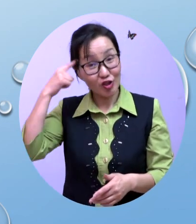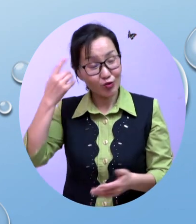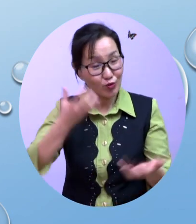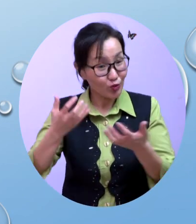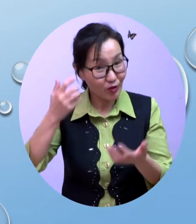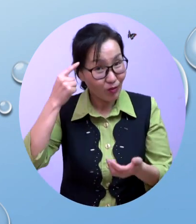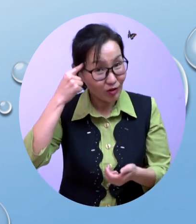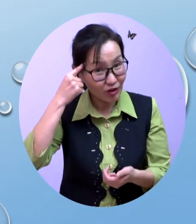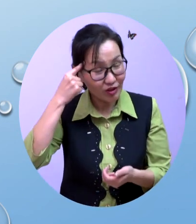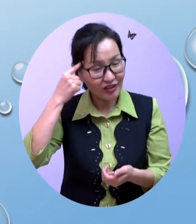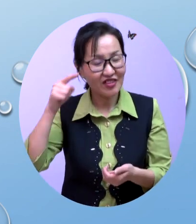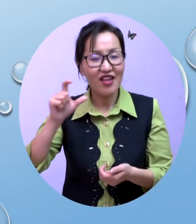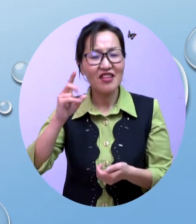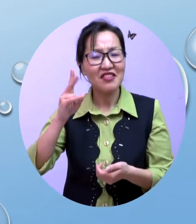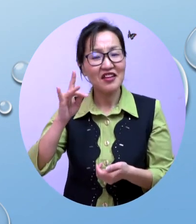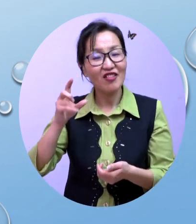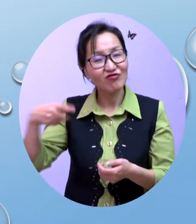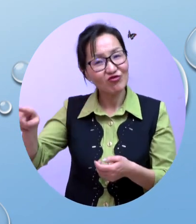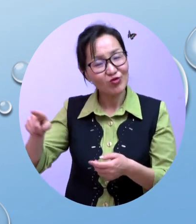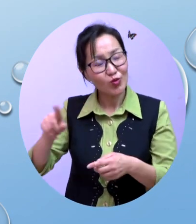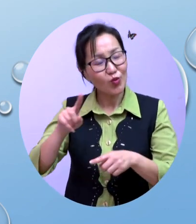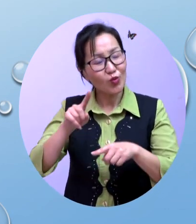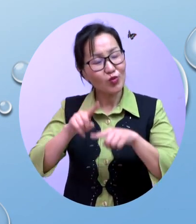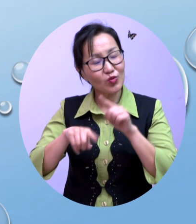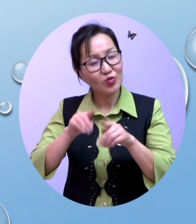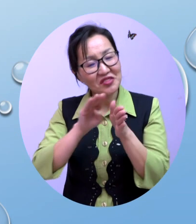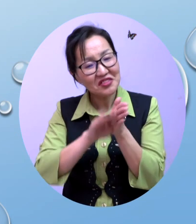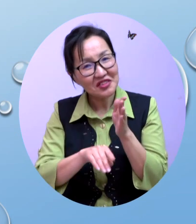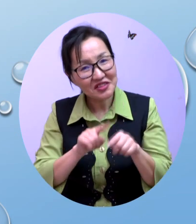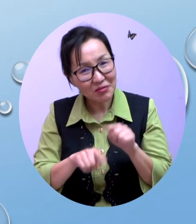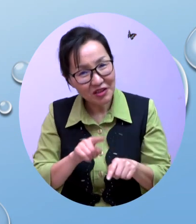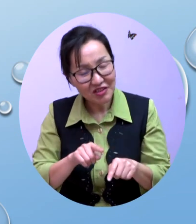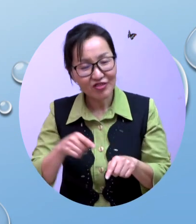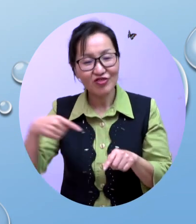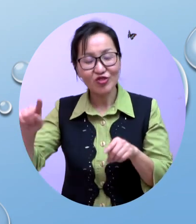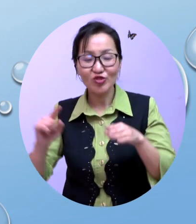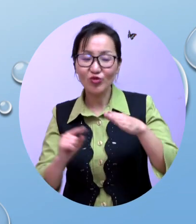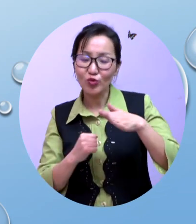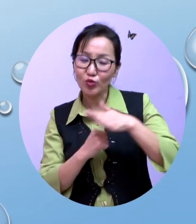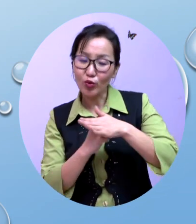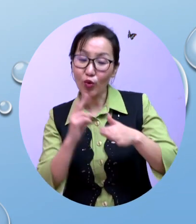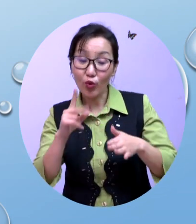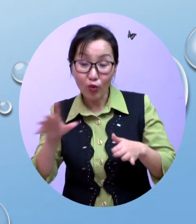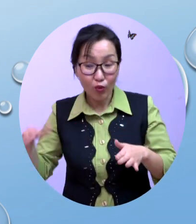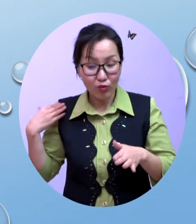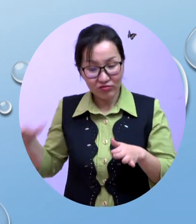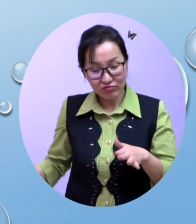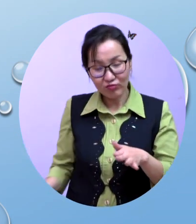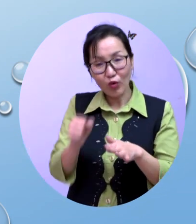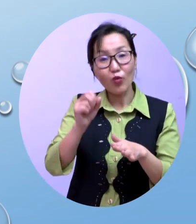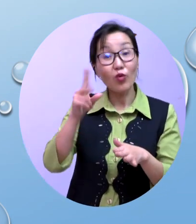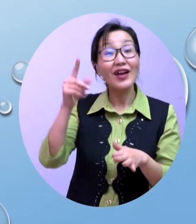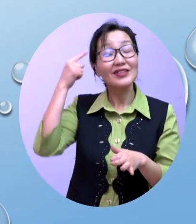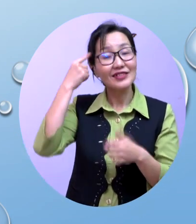бодохдоо энэрлийн сэтгэл, энэрлийн үйлдэл бусдад үзүүлсэн нөлөө гэсэн тулгуур өгөөдэй санаараа хүүхдүүдээ.